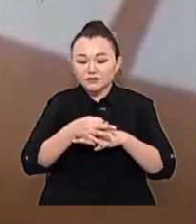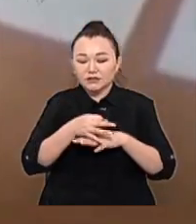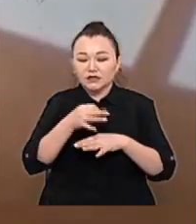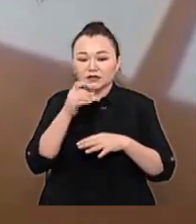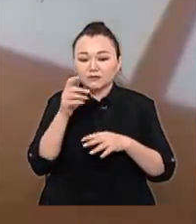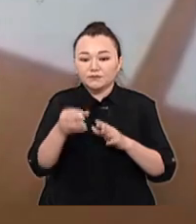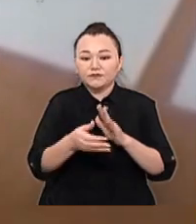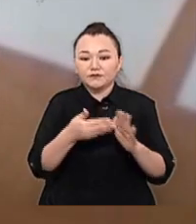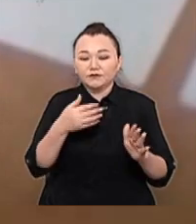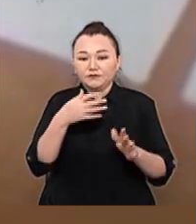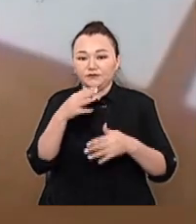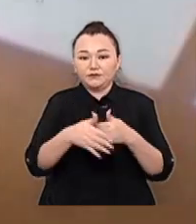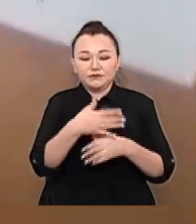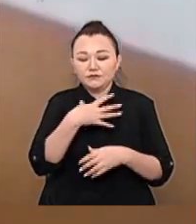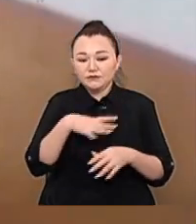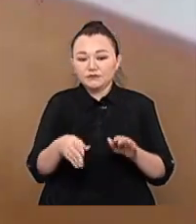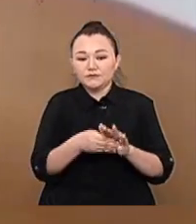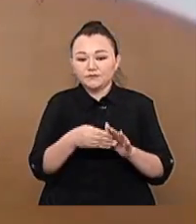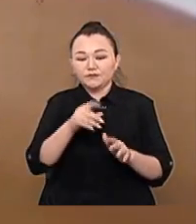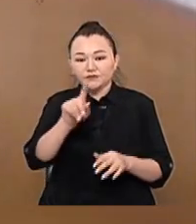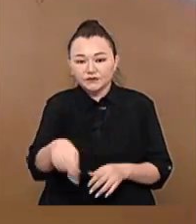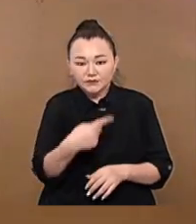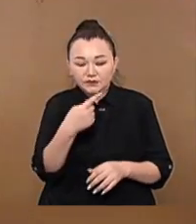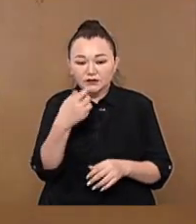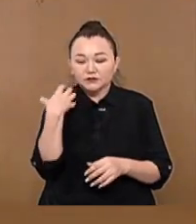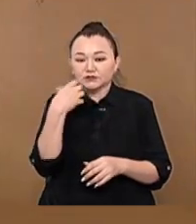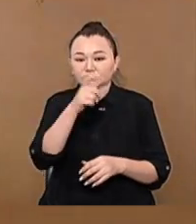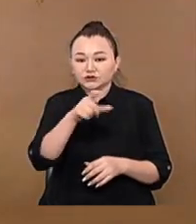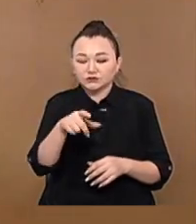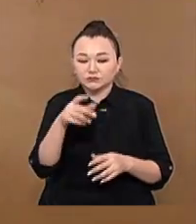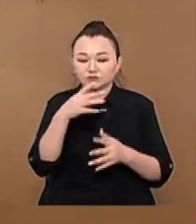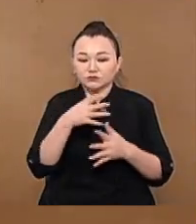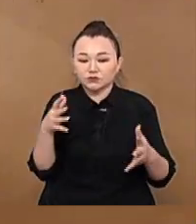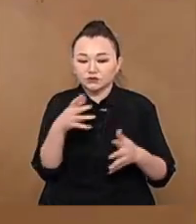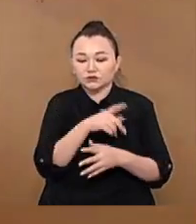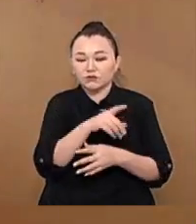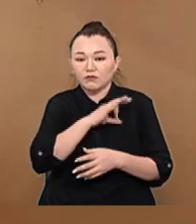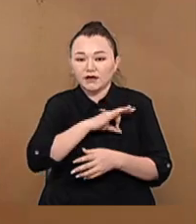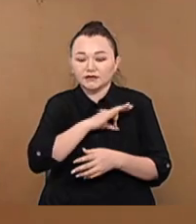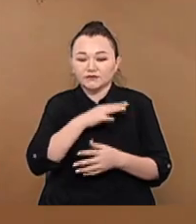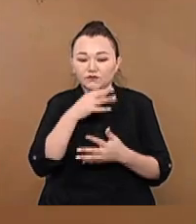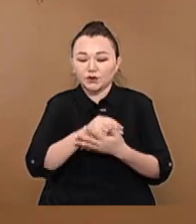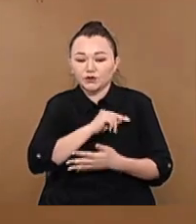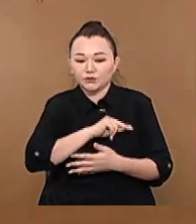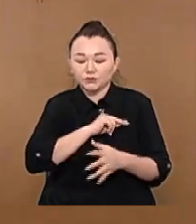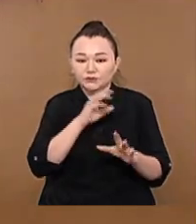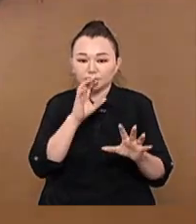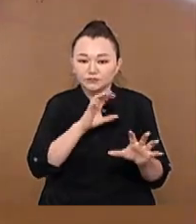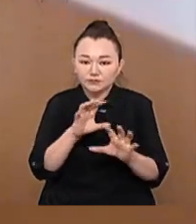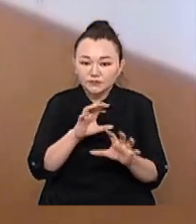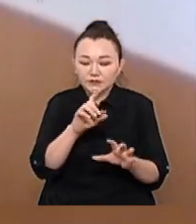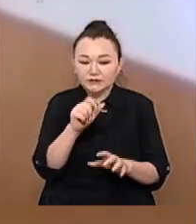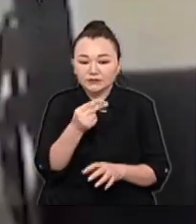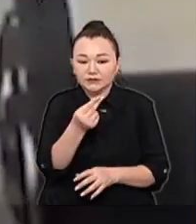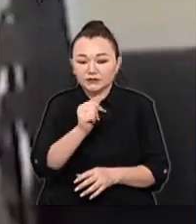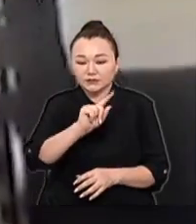жауаптылыққа тартпаған үшін паралып талап ету, лауазымды тұлғалардың өкілеттіктерін асыра пайдалану, қамқорлық көрсеткені үшін